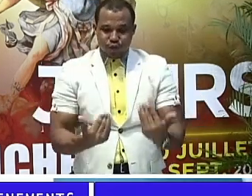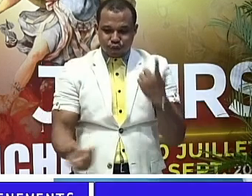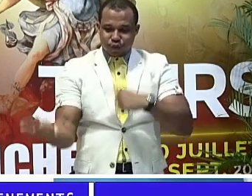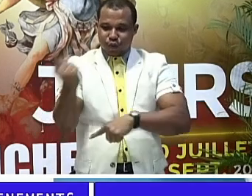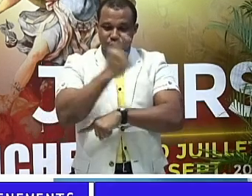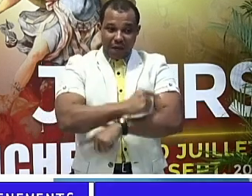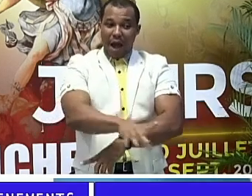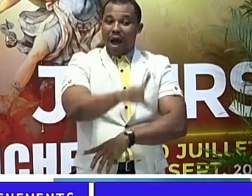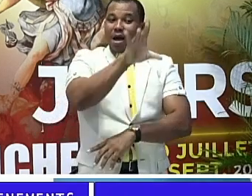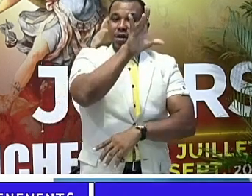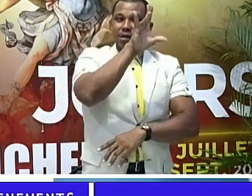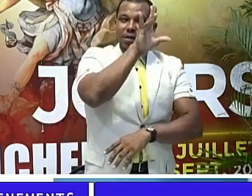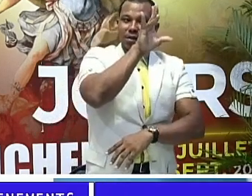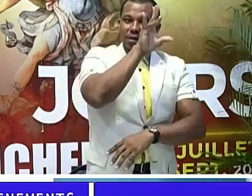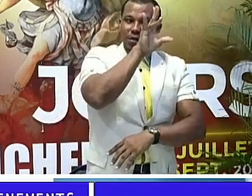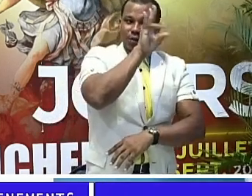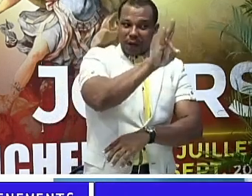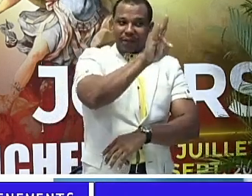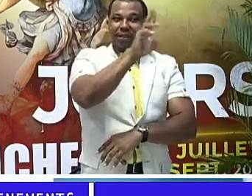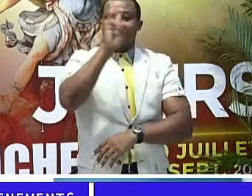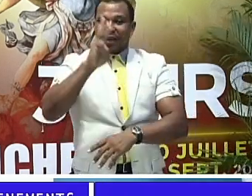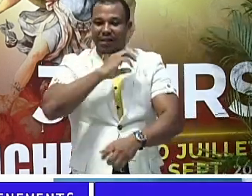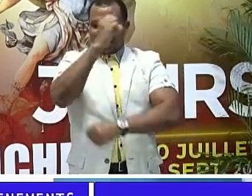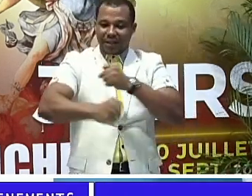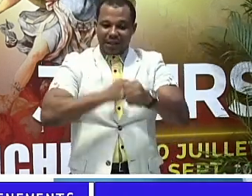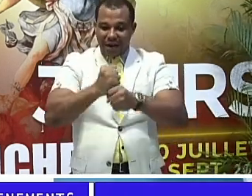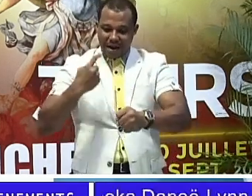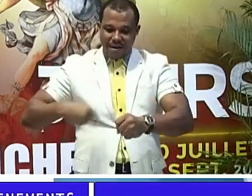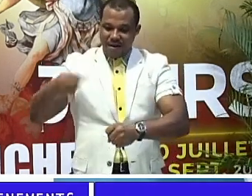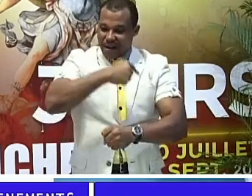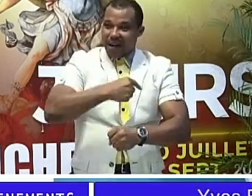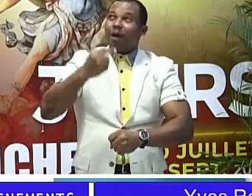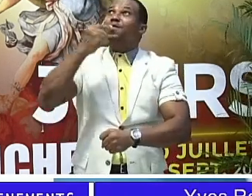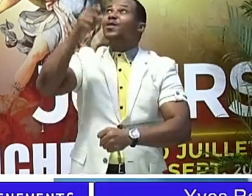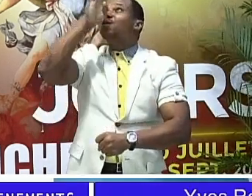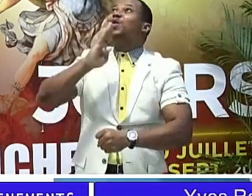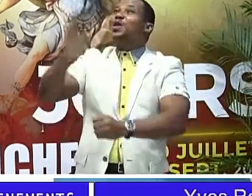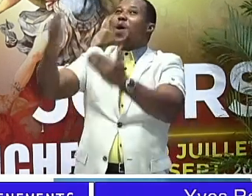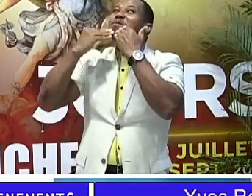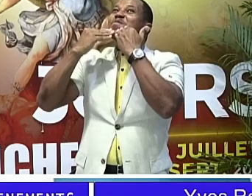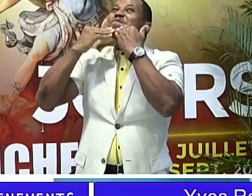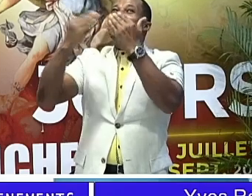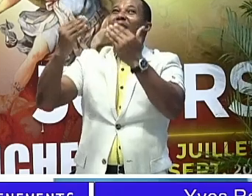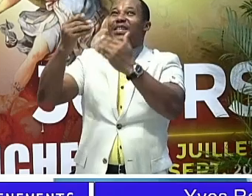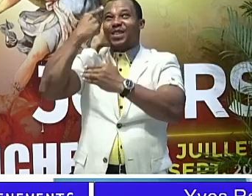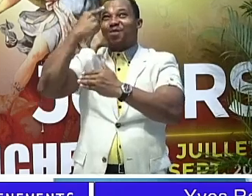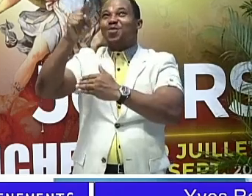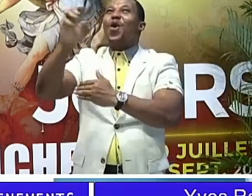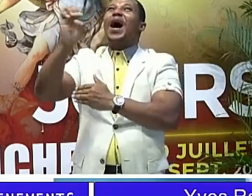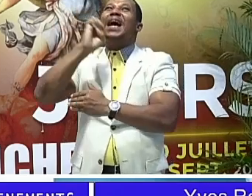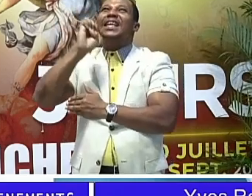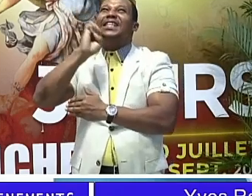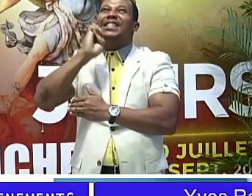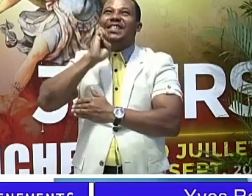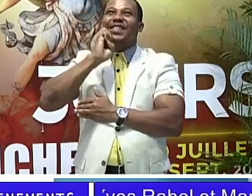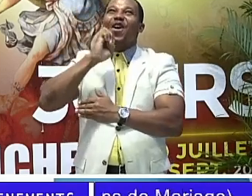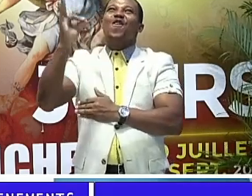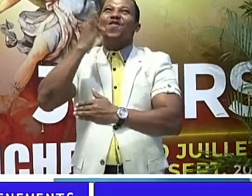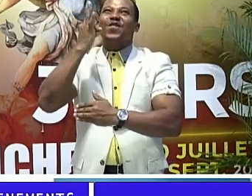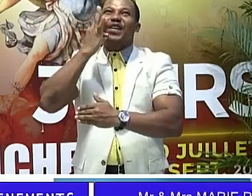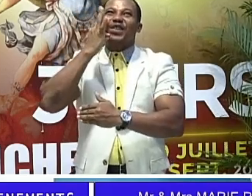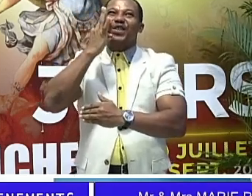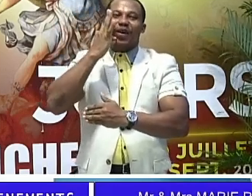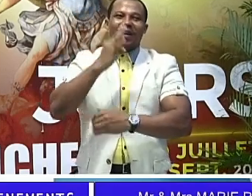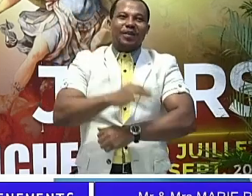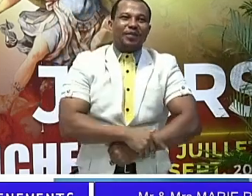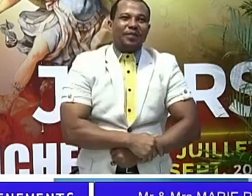ans. Nablabré, Nabdi, bon Dieu merci pour Elsie Dieu, Françoise Colas, France Robert